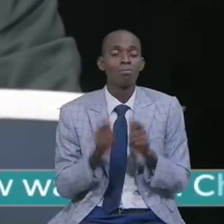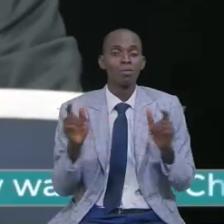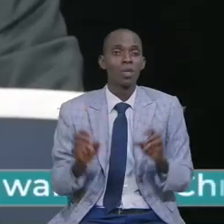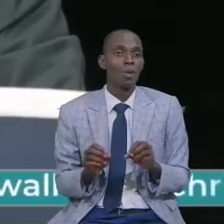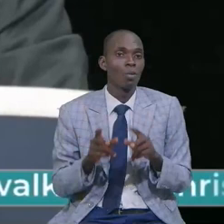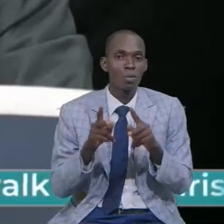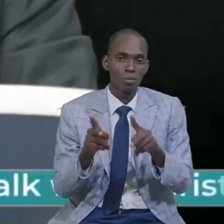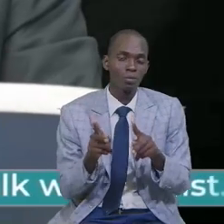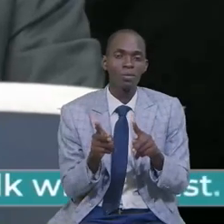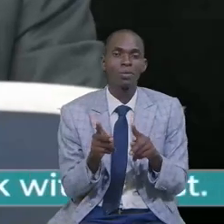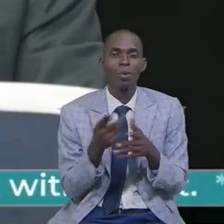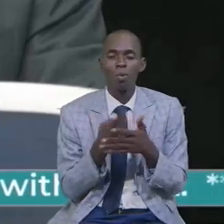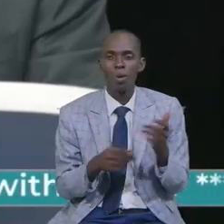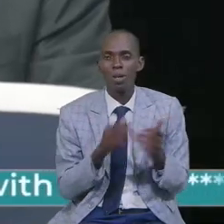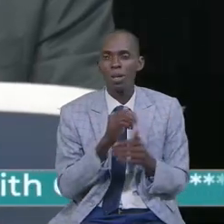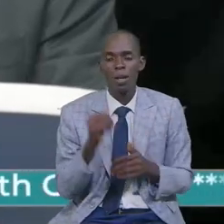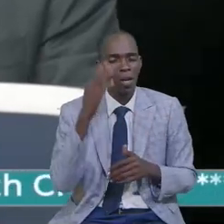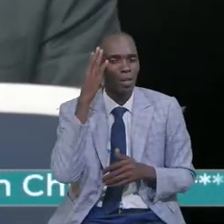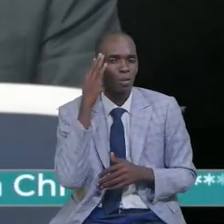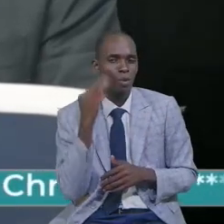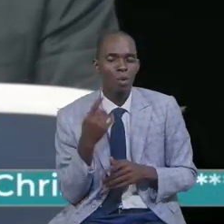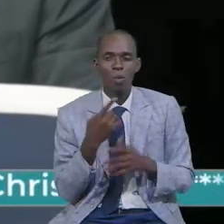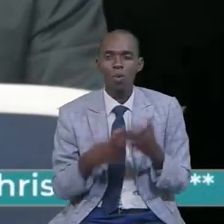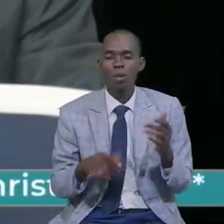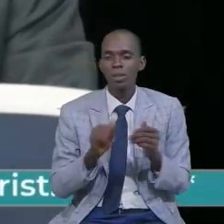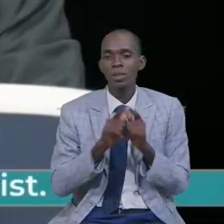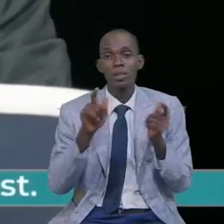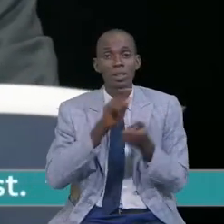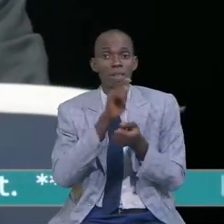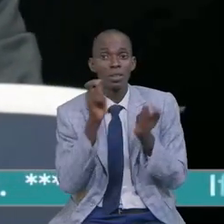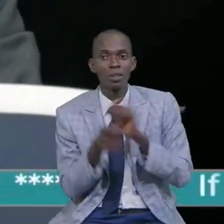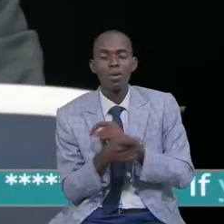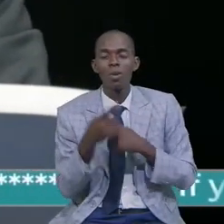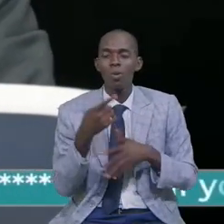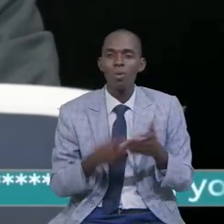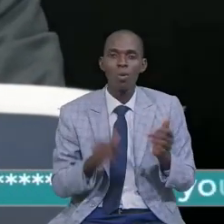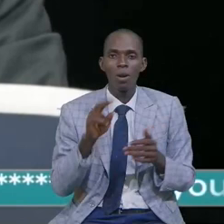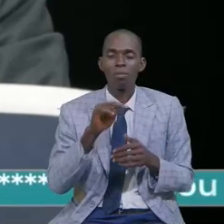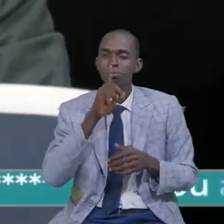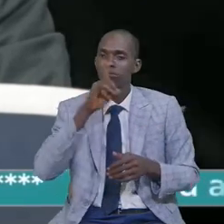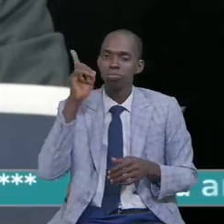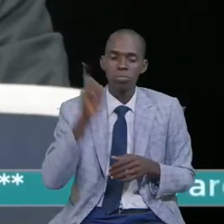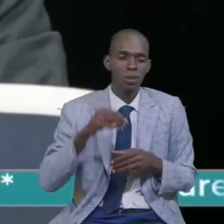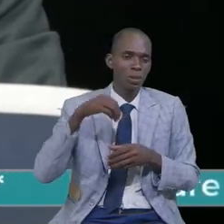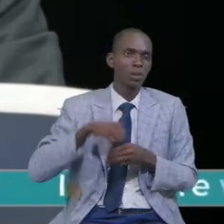expérience! Quelle transformation! Quelle assurance avons-nous dans le cœur?